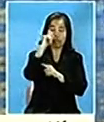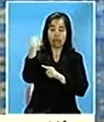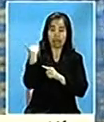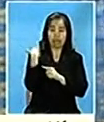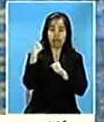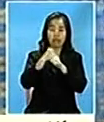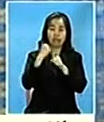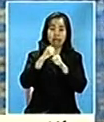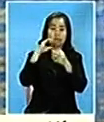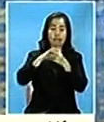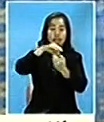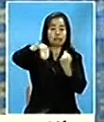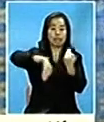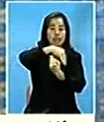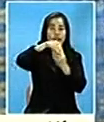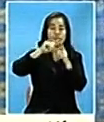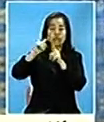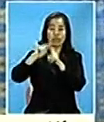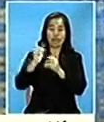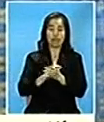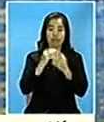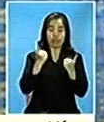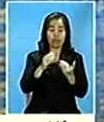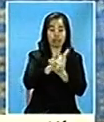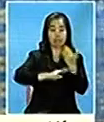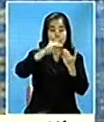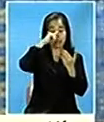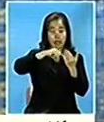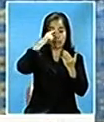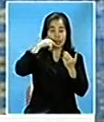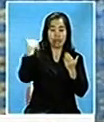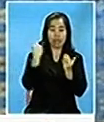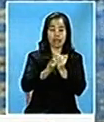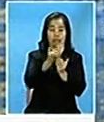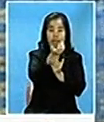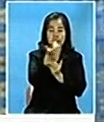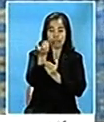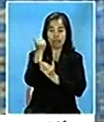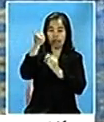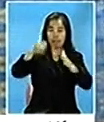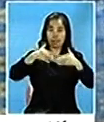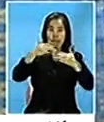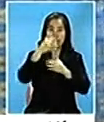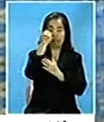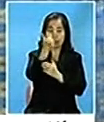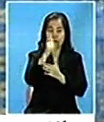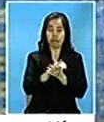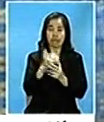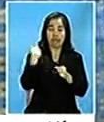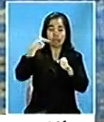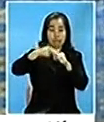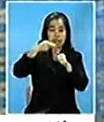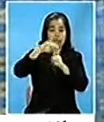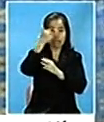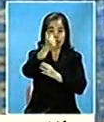วดล้อมประเทศไทยเนี่ยเราเก็บได้หลายอย่างเก็บจากน้ำมัน